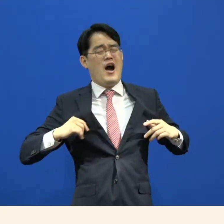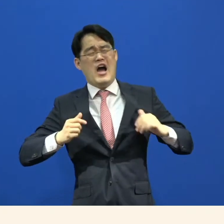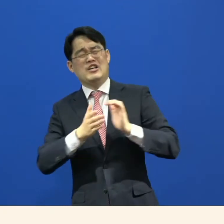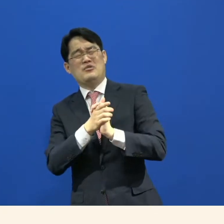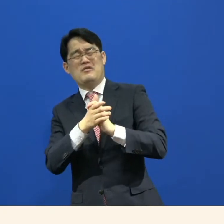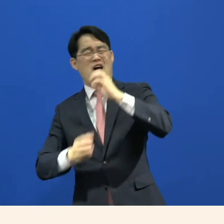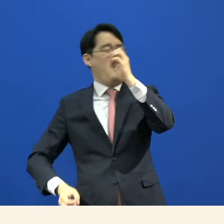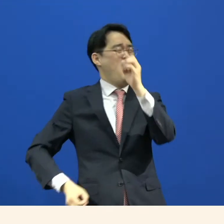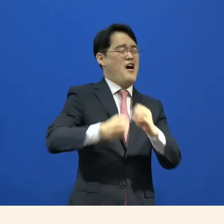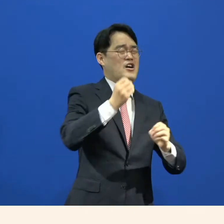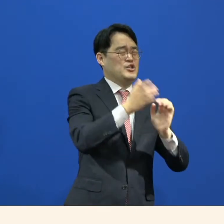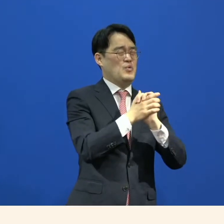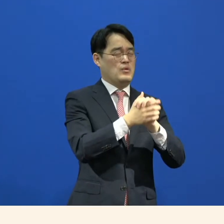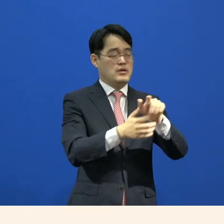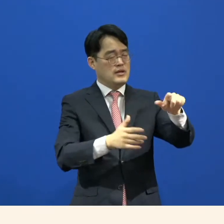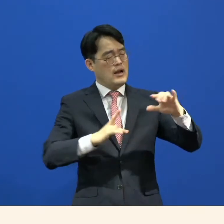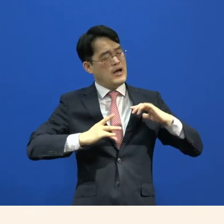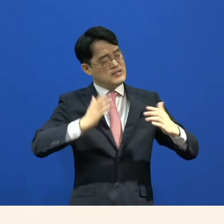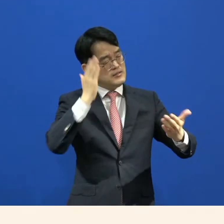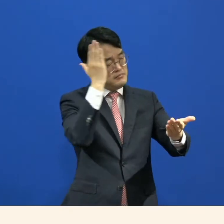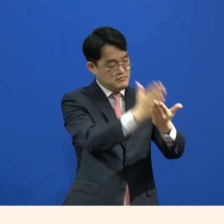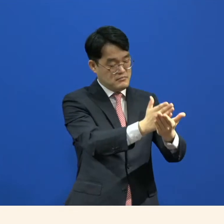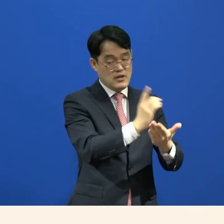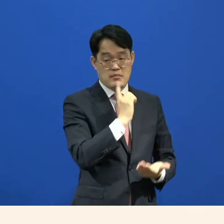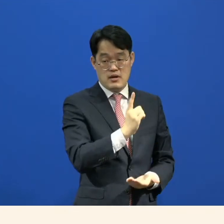그래서 여러분, 새벽기도도